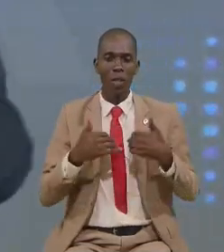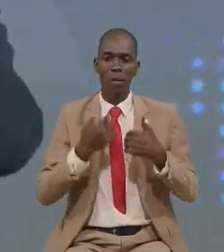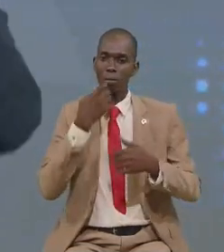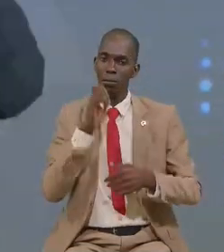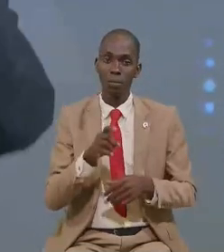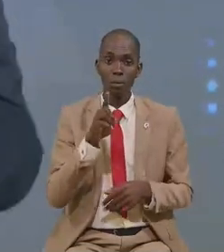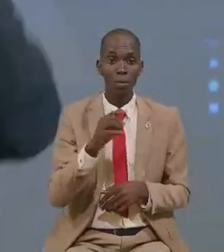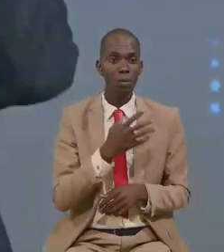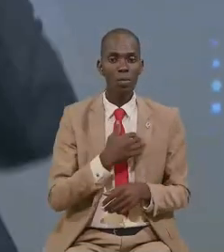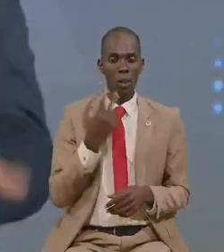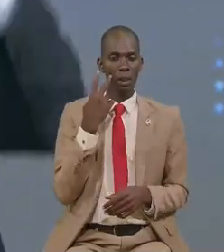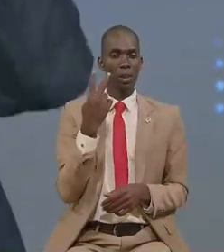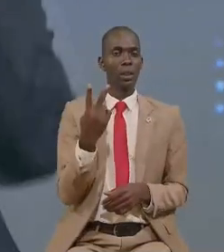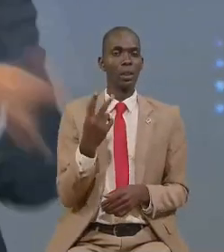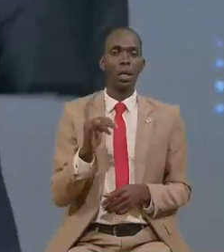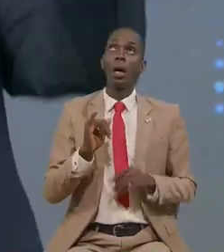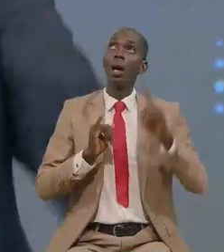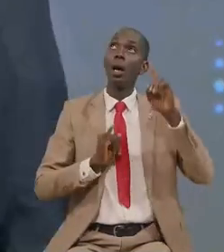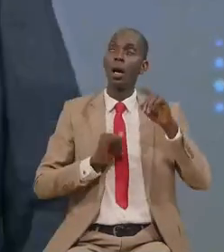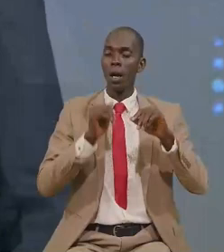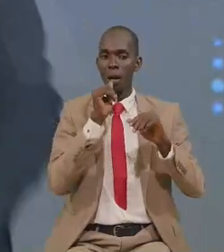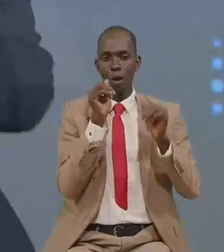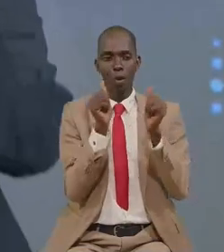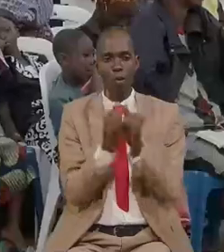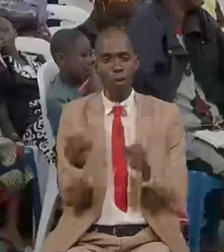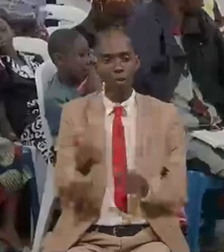je suis avec vous tous les jours,